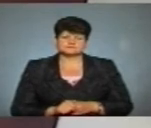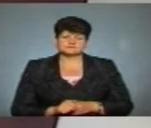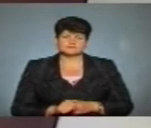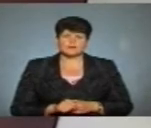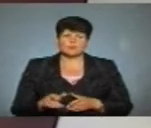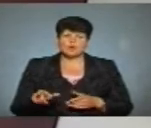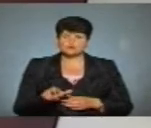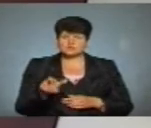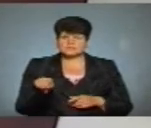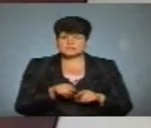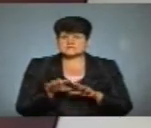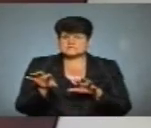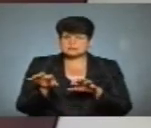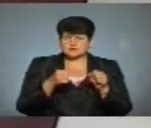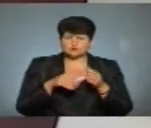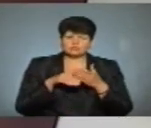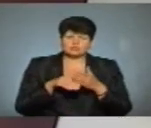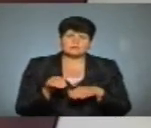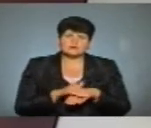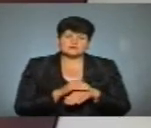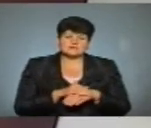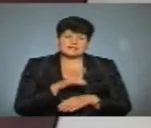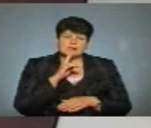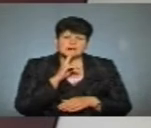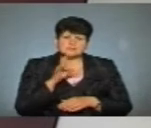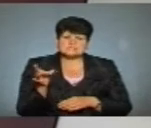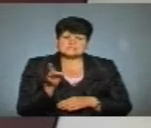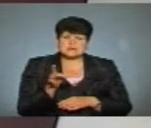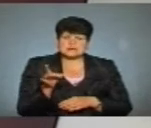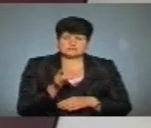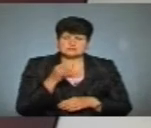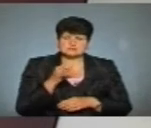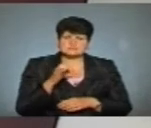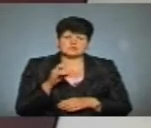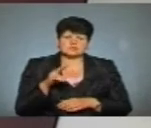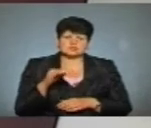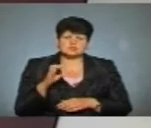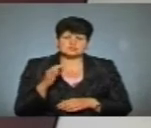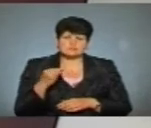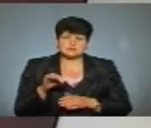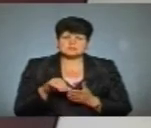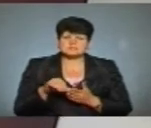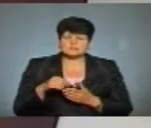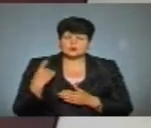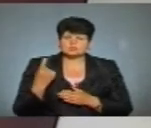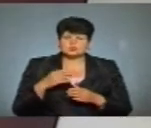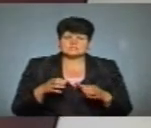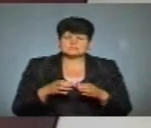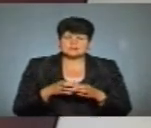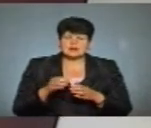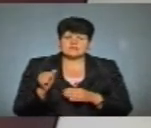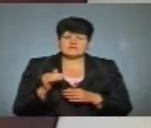По дорозі також забирають допомогу від благодійників з Кременця та Рівного, розповів Сергій Лісовий. За його словами, представники обласної спілки